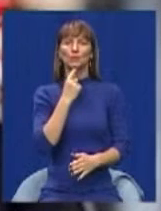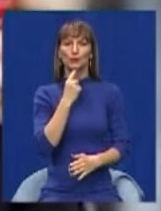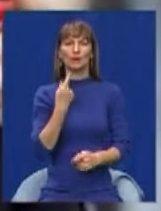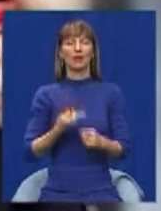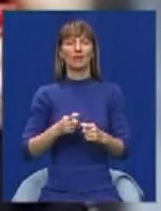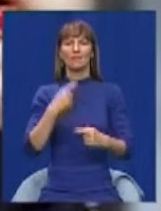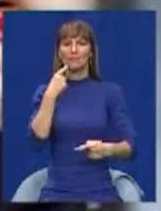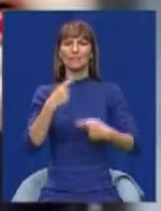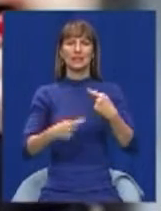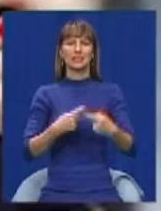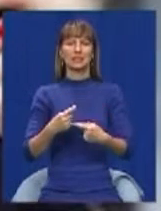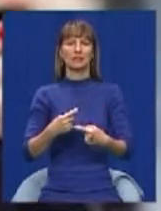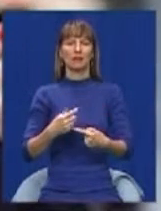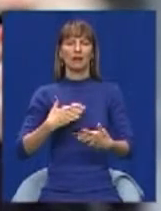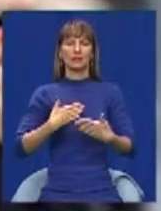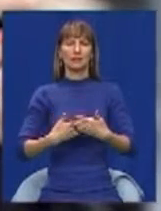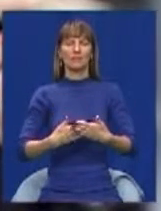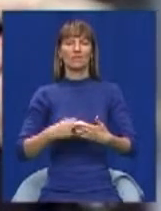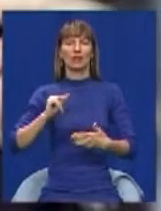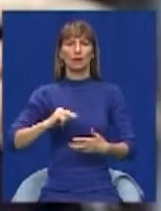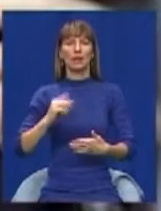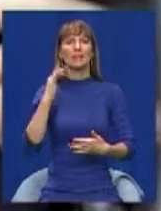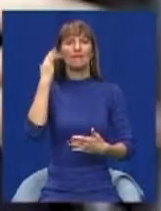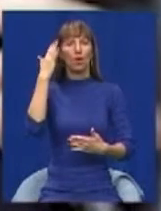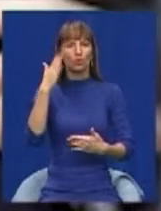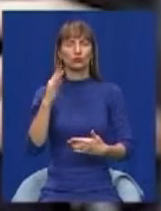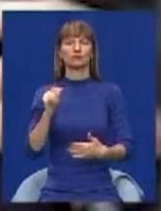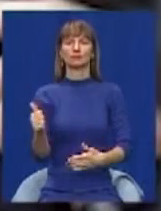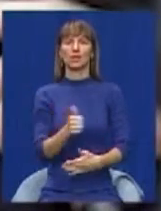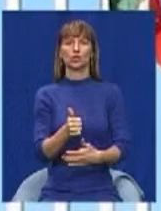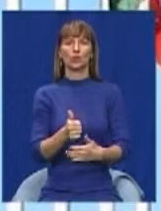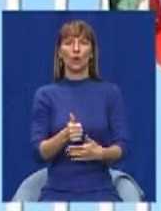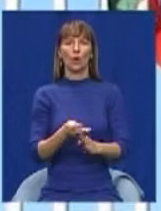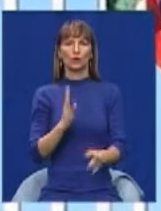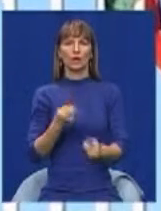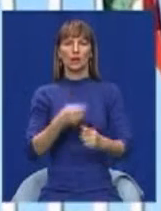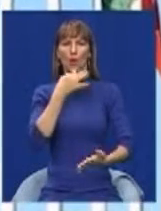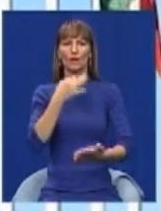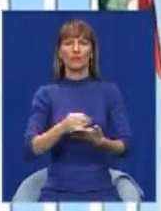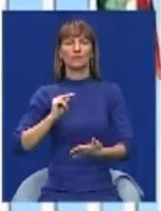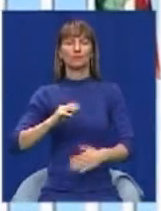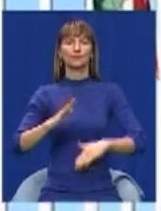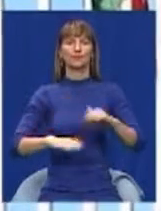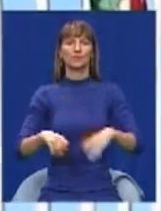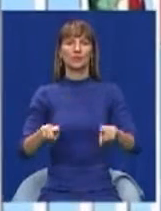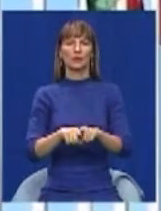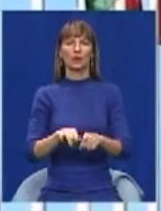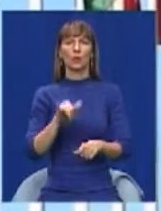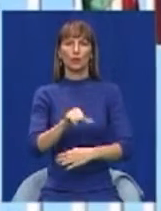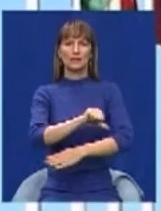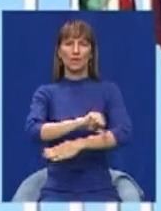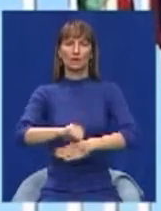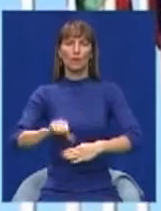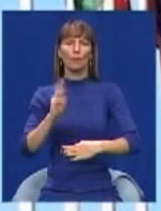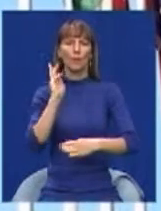Це постійна рутина праця, іноді творча, але завжди, в першу чергу, відповідальна. Працюють такі професіонали у